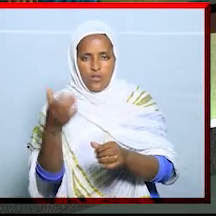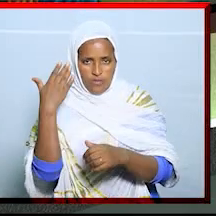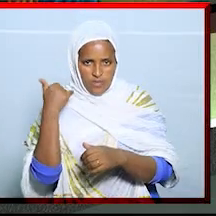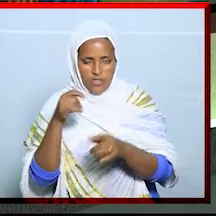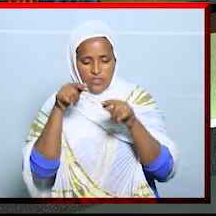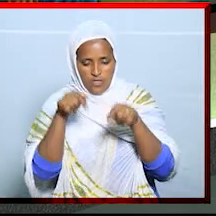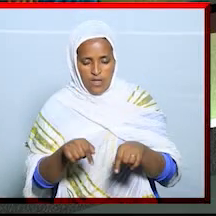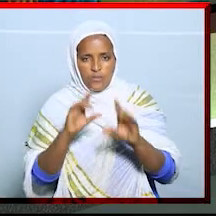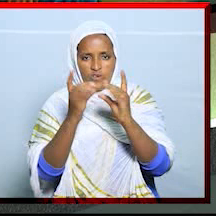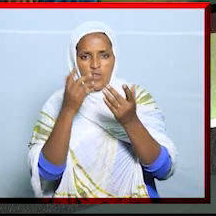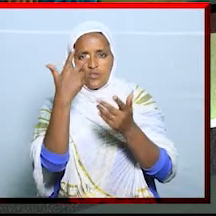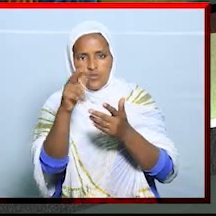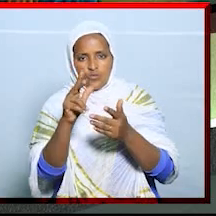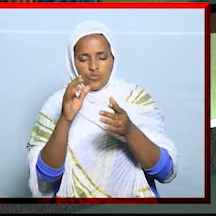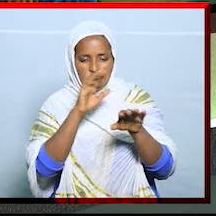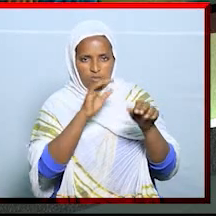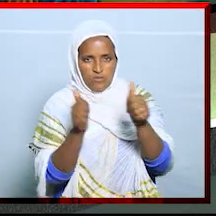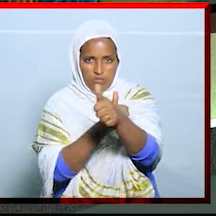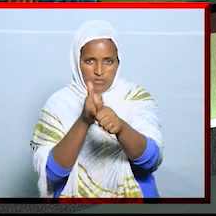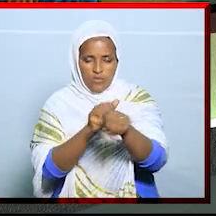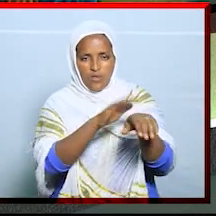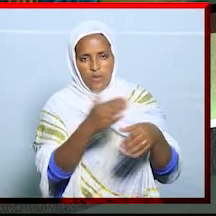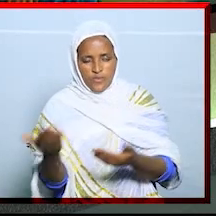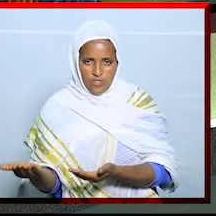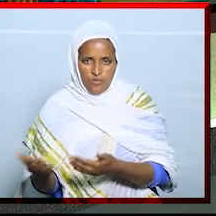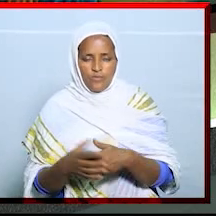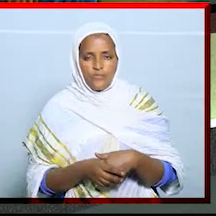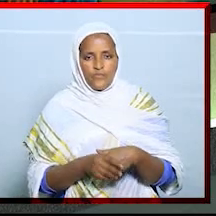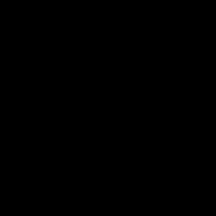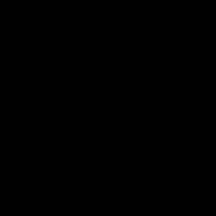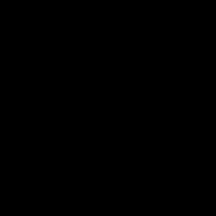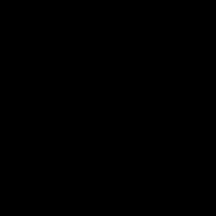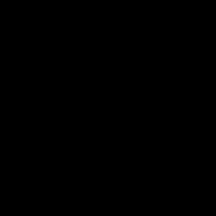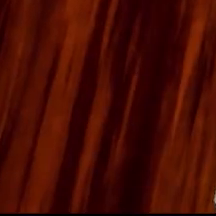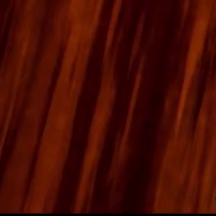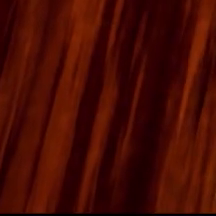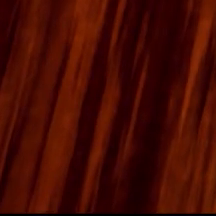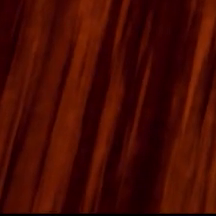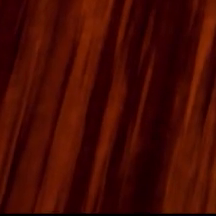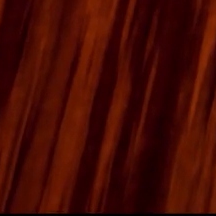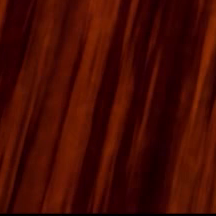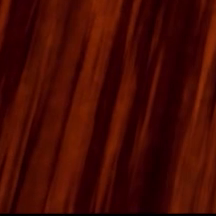ስንከታተል ቆይተናል። ዛሬም ክፍል 13ን እንድትከታተሉ ጋብዛለሁኝ።